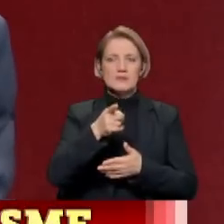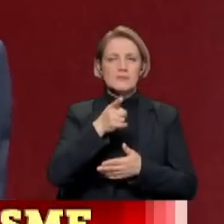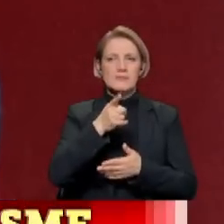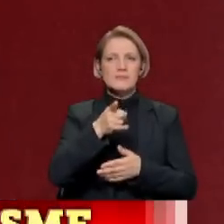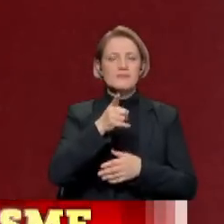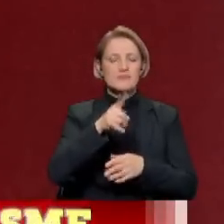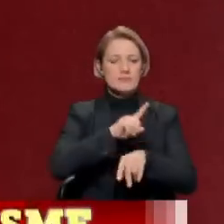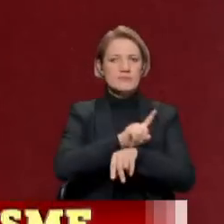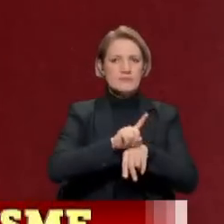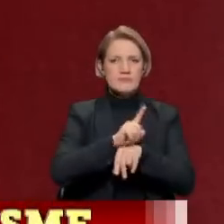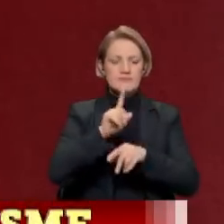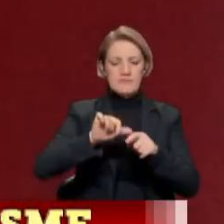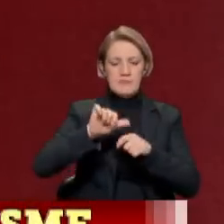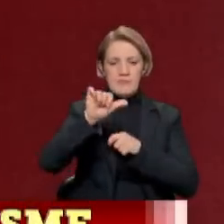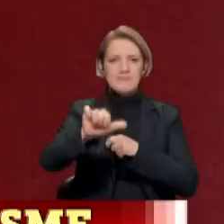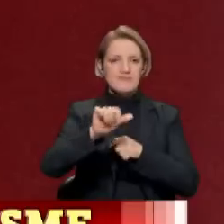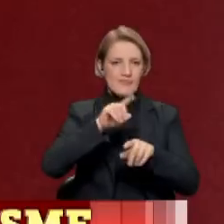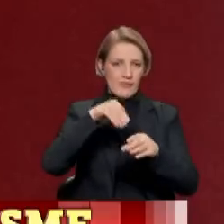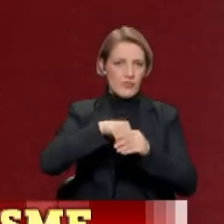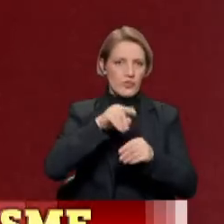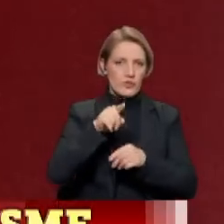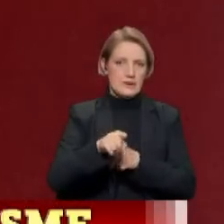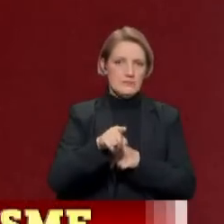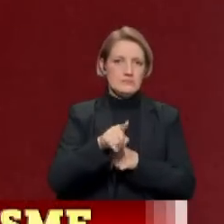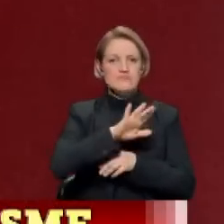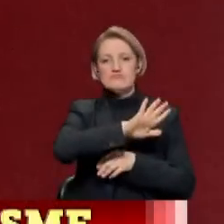postaki süresini uzatmak için